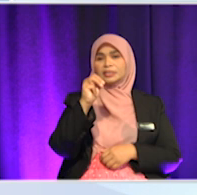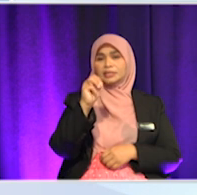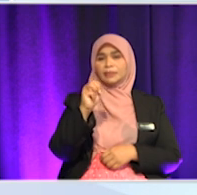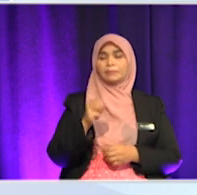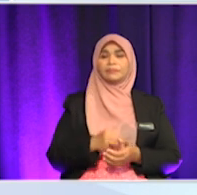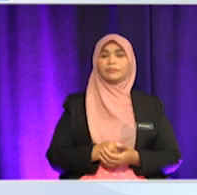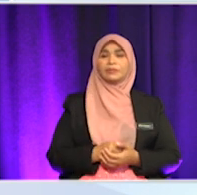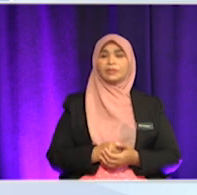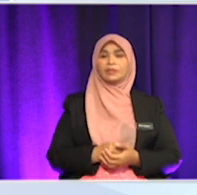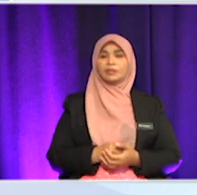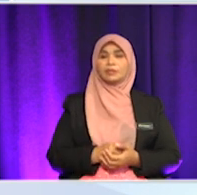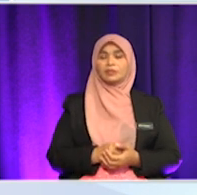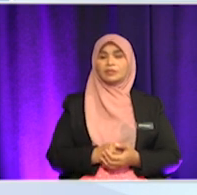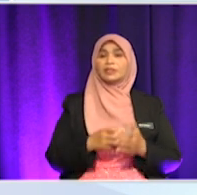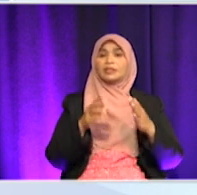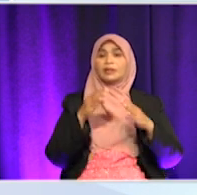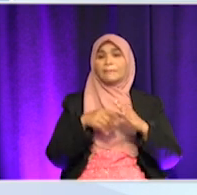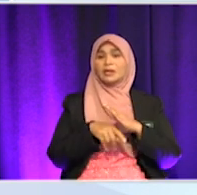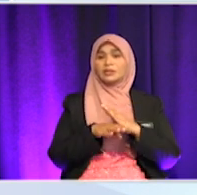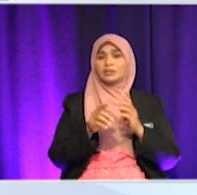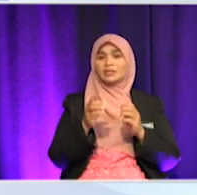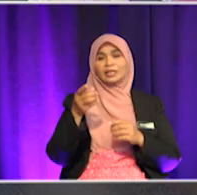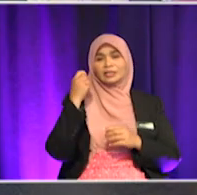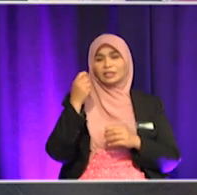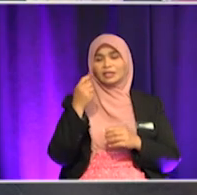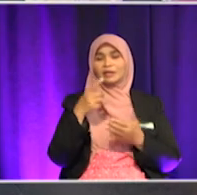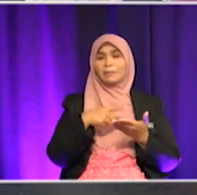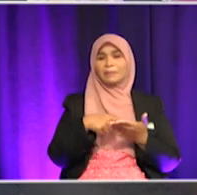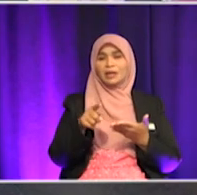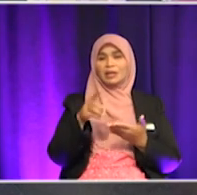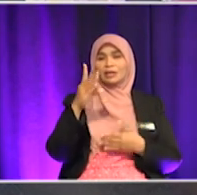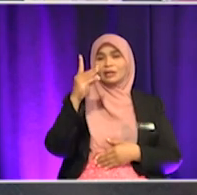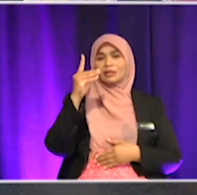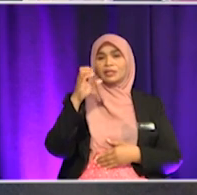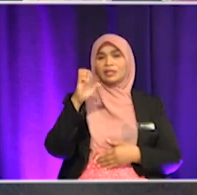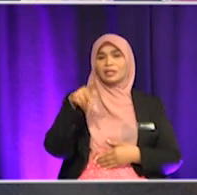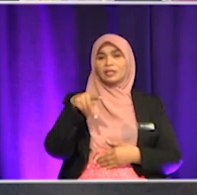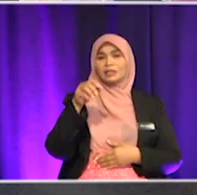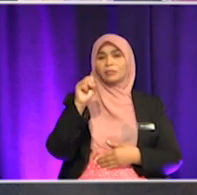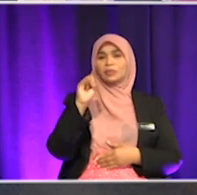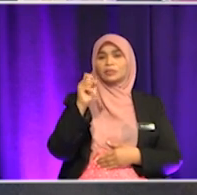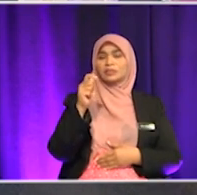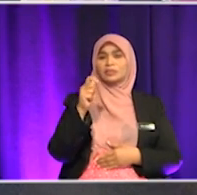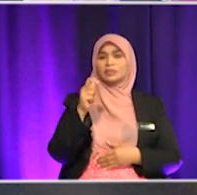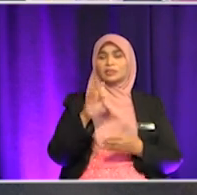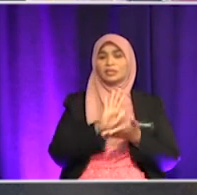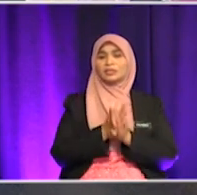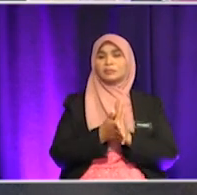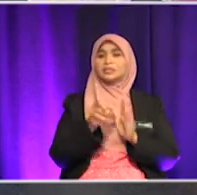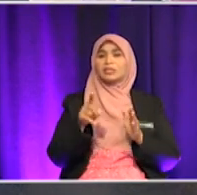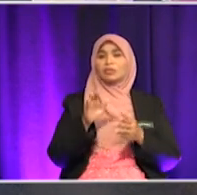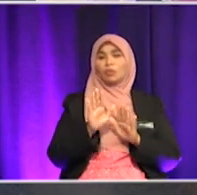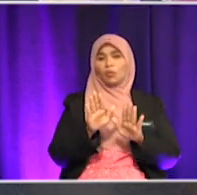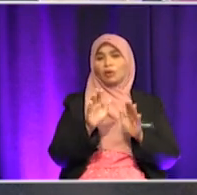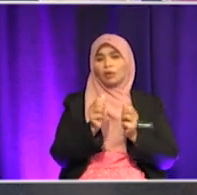dengan 118 tu kita kena bayar deposit. Maka kita kena tolakkan dengan 50 dahulu. Okey, maka kita akan